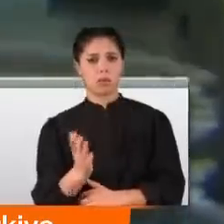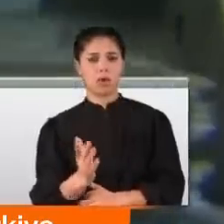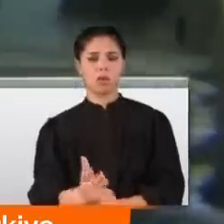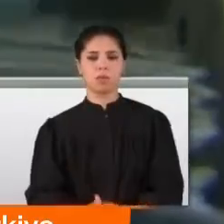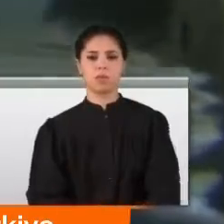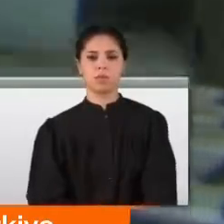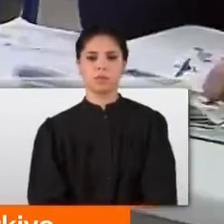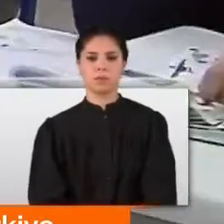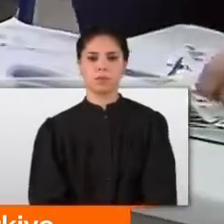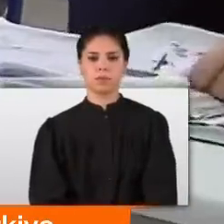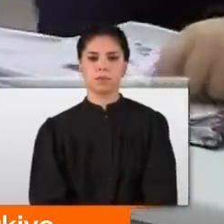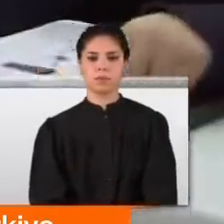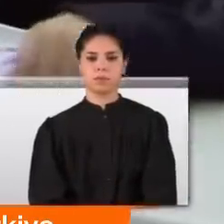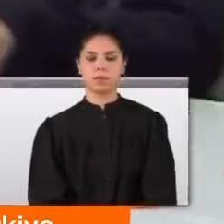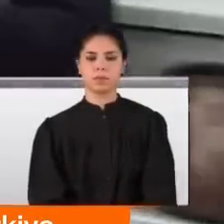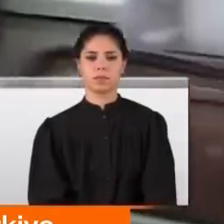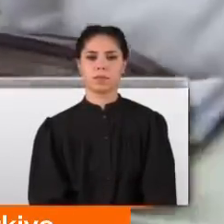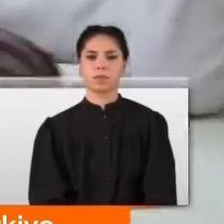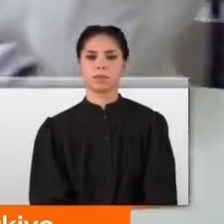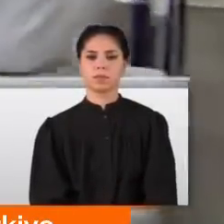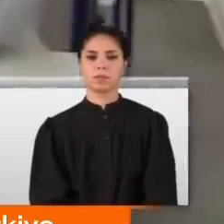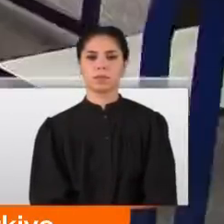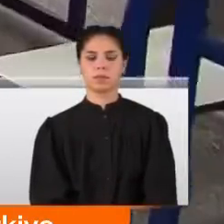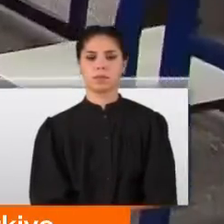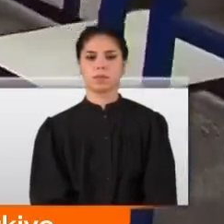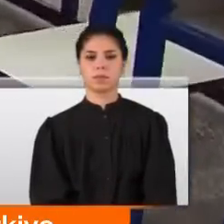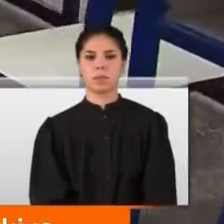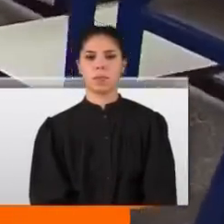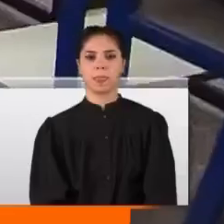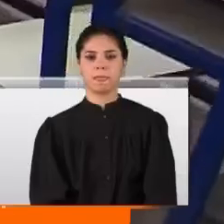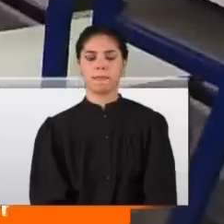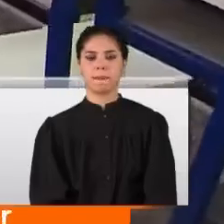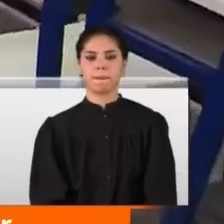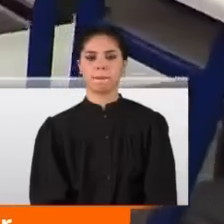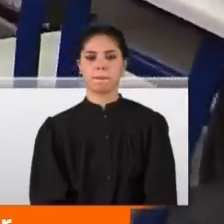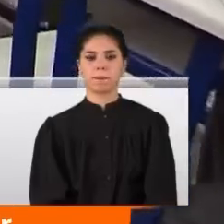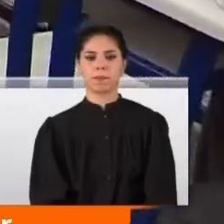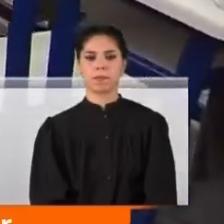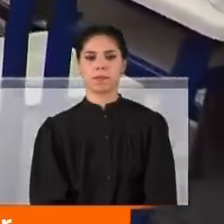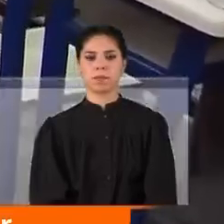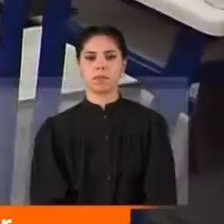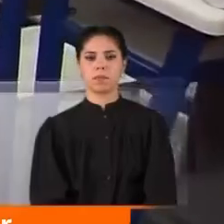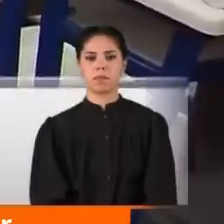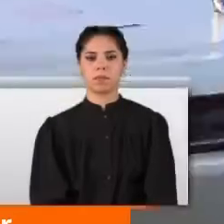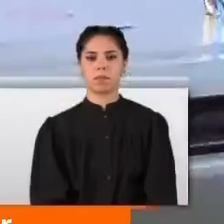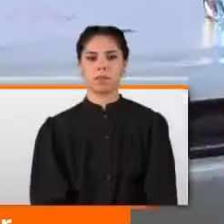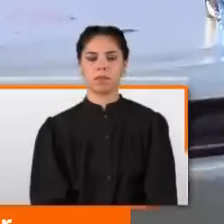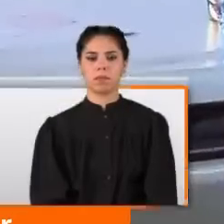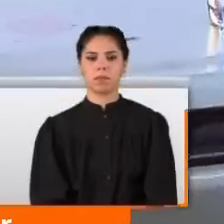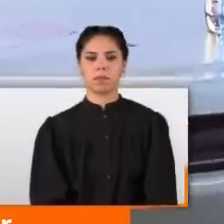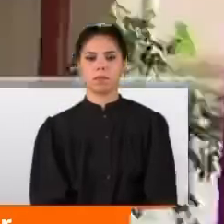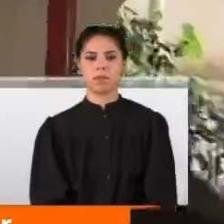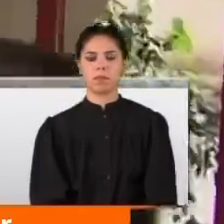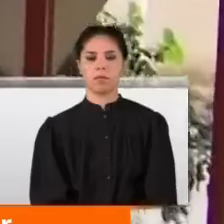eski veli olmamıza rağmen bizden kademe geçişi için ortaokul birinci sınıfın geçen seneki fiyatının üzerine